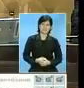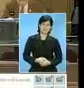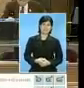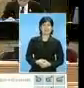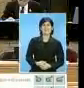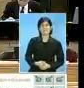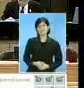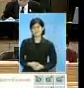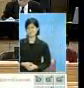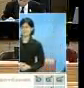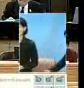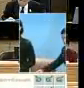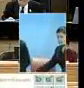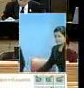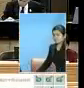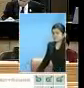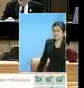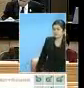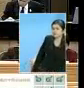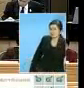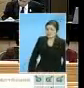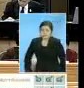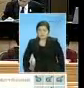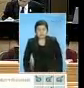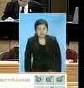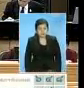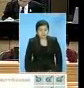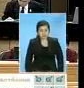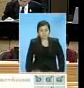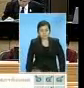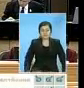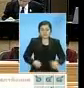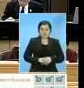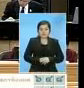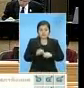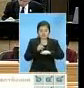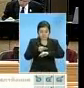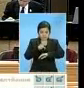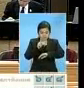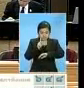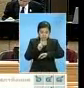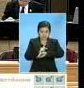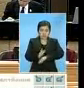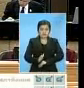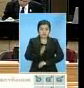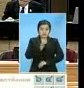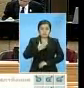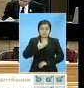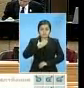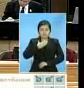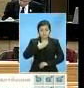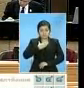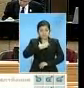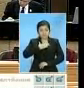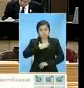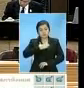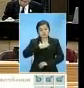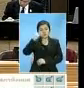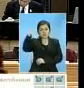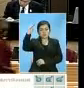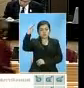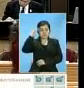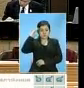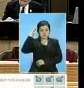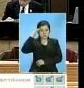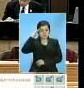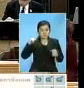ครับกราบเรียนท่านประธานรัฐสภาที่เคารพกระผมพันเอกอภิวันวิริยะชัยสมาชิกสภาผู้แทนราษ